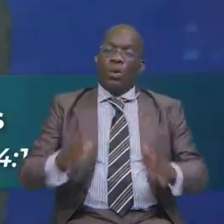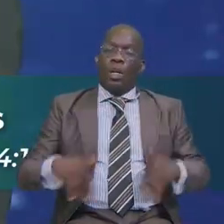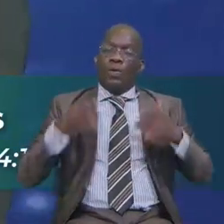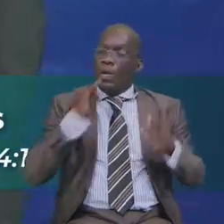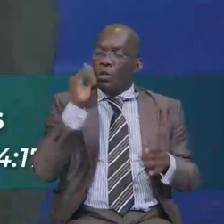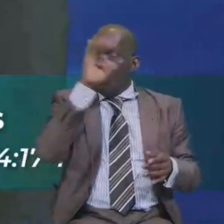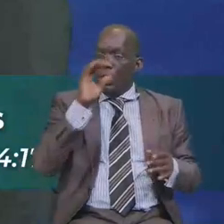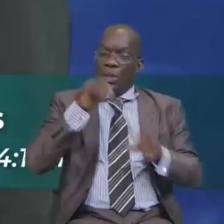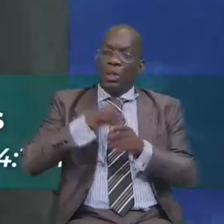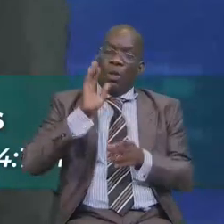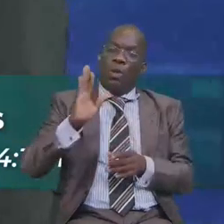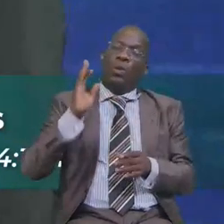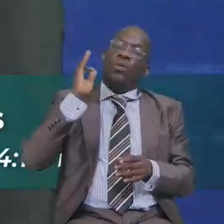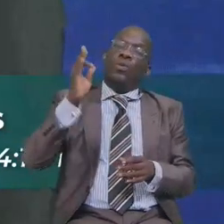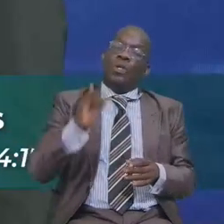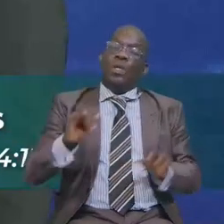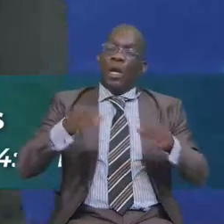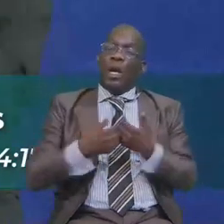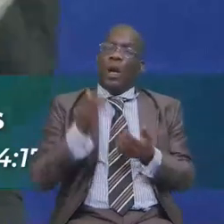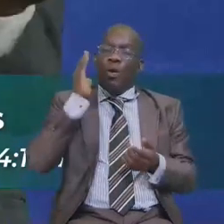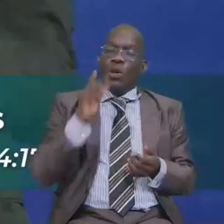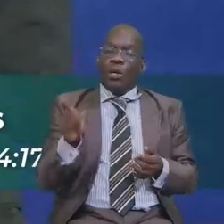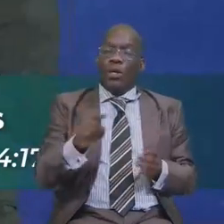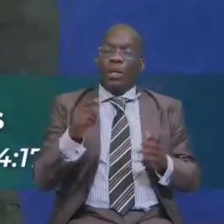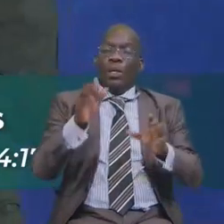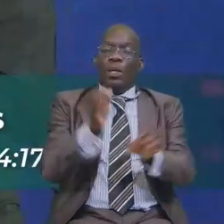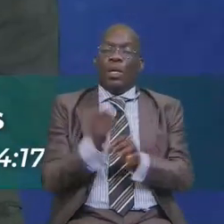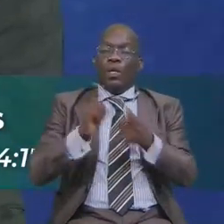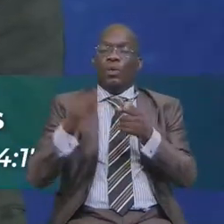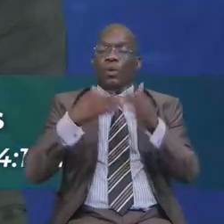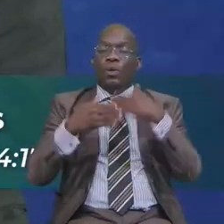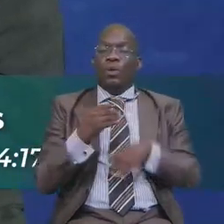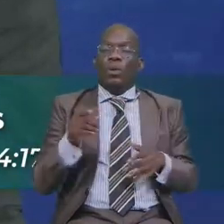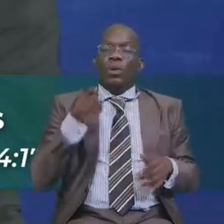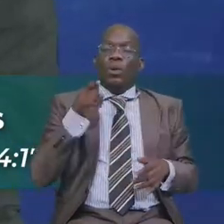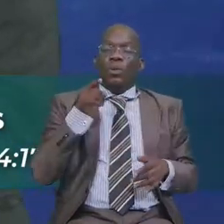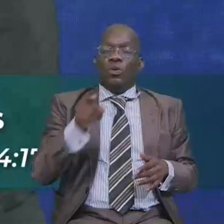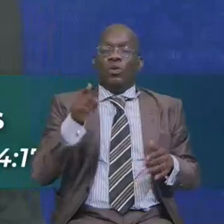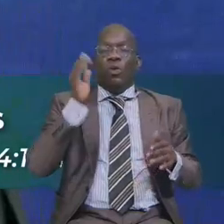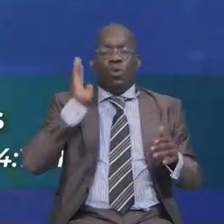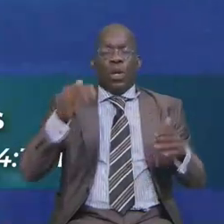prédication comment est-ce qu'ils pourront aller au ciel. Alors tu auras travaillé en vain.